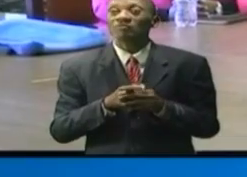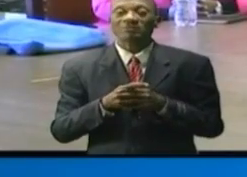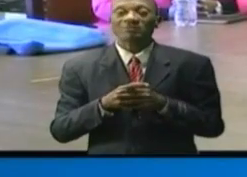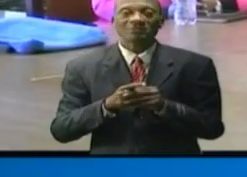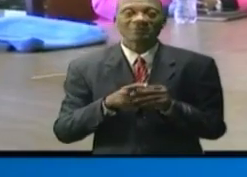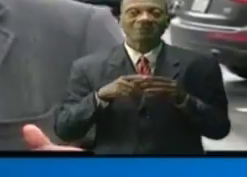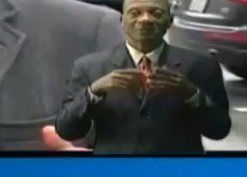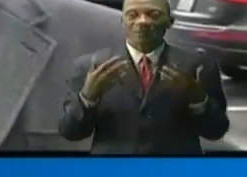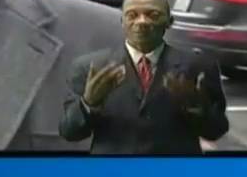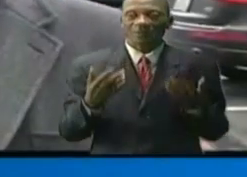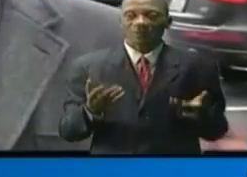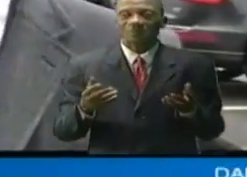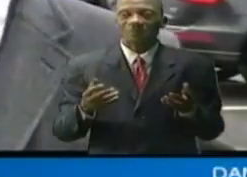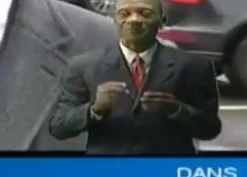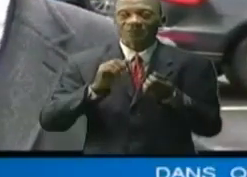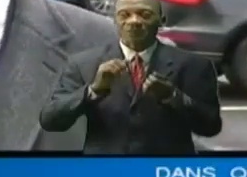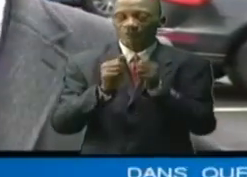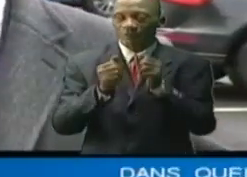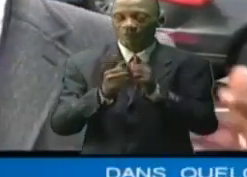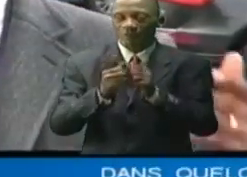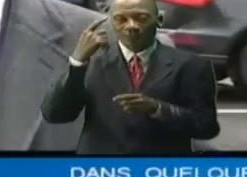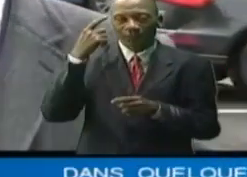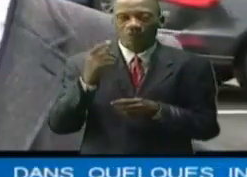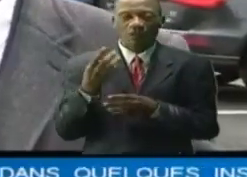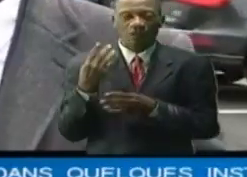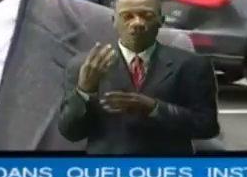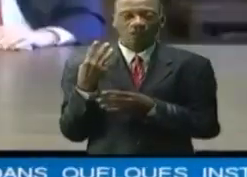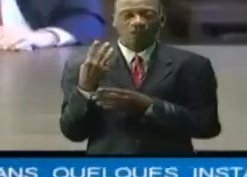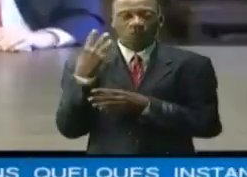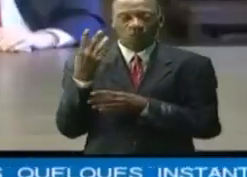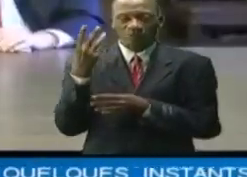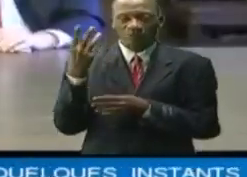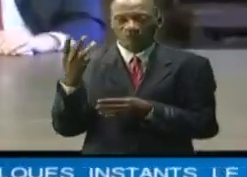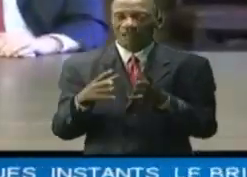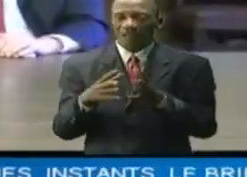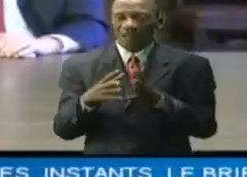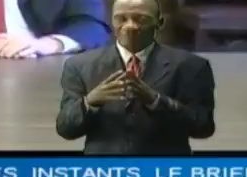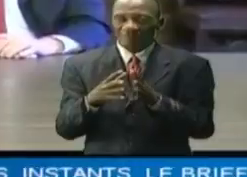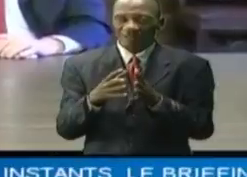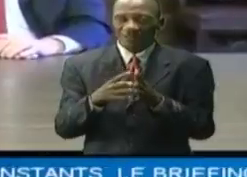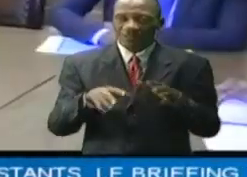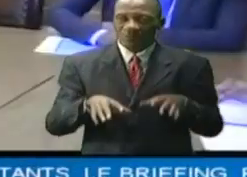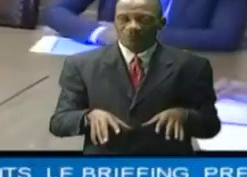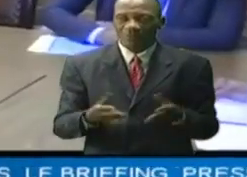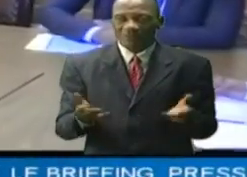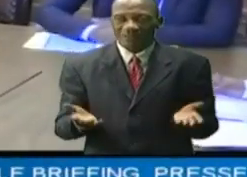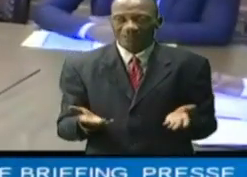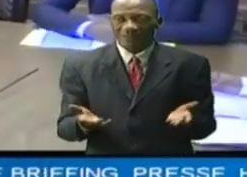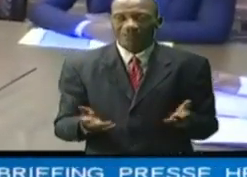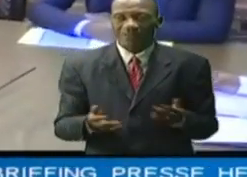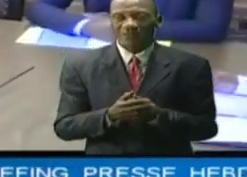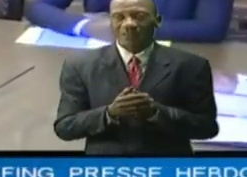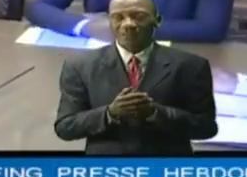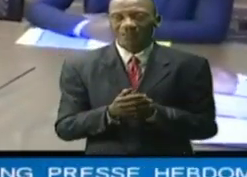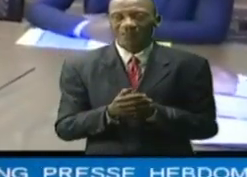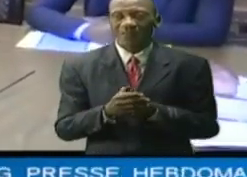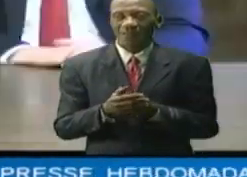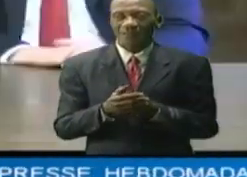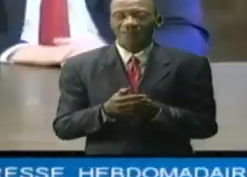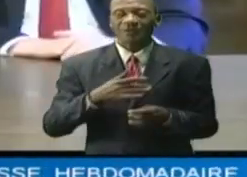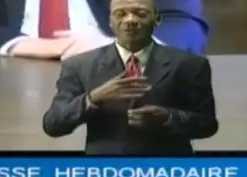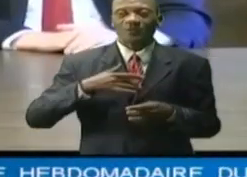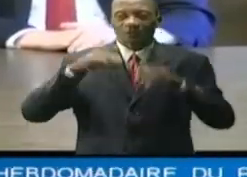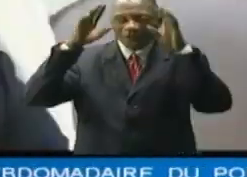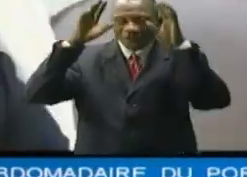ici à l'État de Washington? Qu'est-ce qu'ils cherchent? Quel est l'intérêt? On a préparé un mémorandum au nom du président de la République démocratique